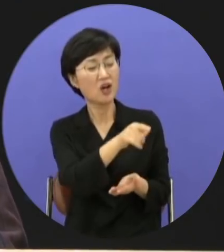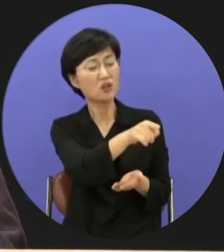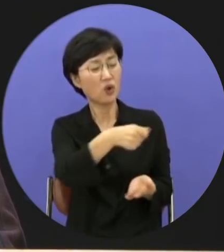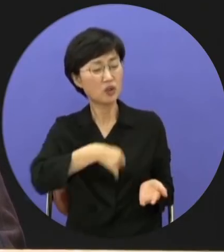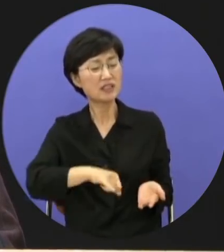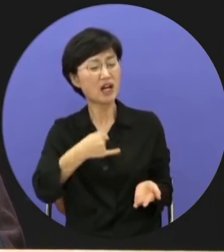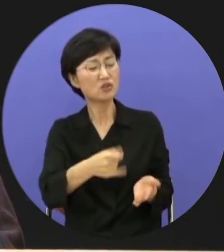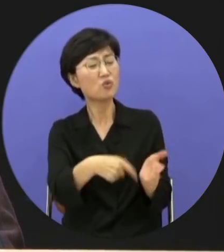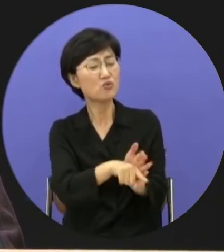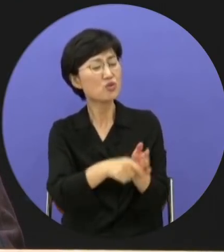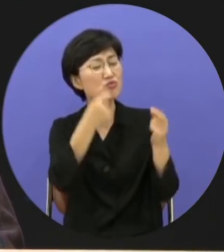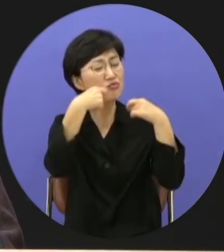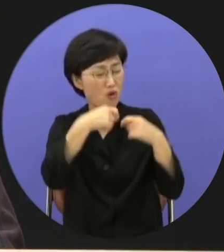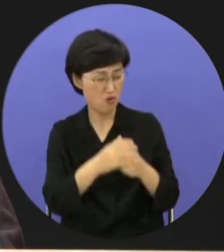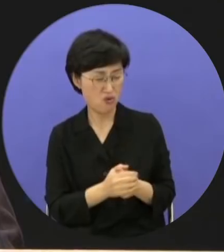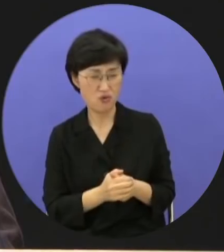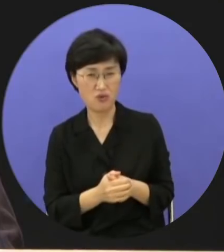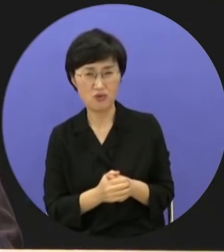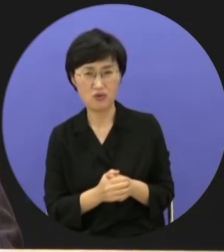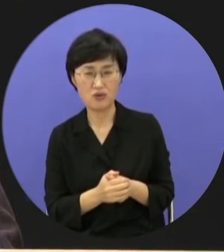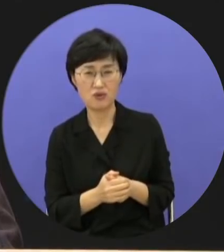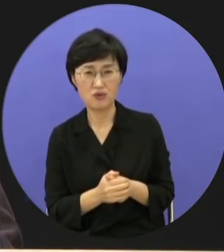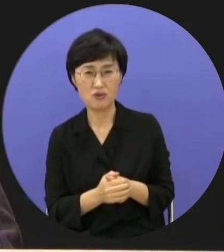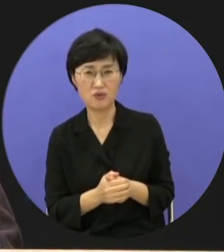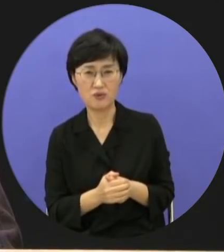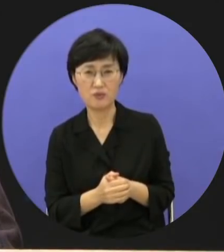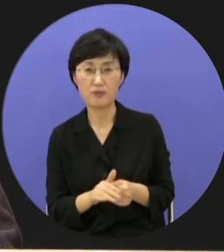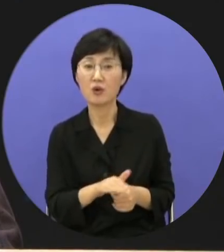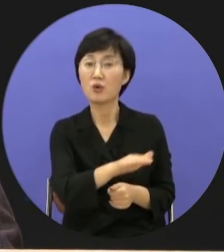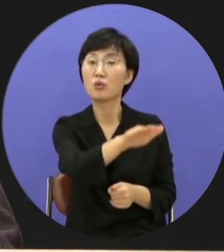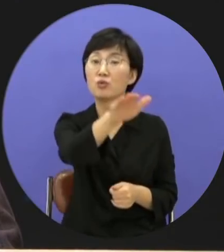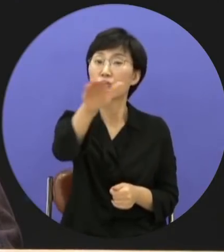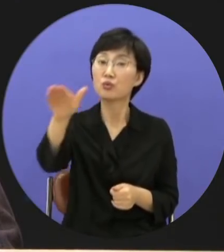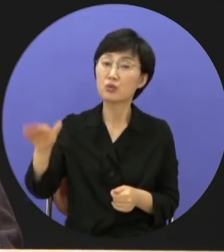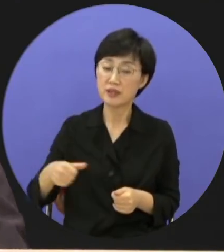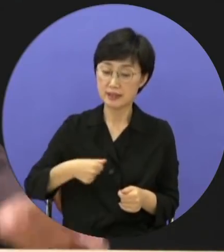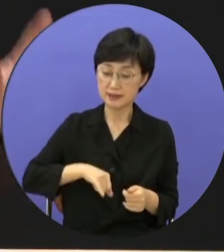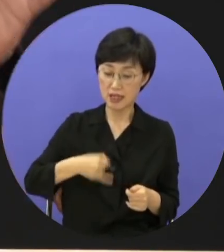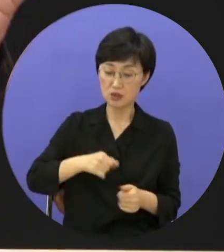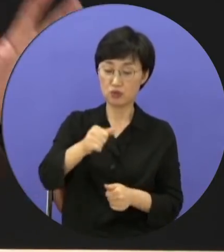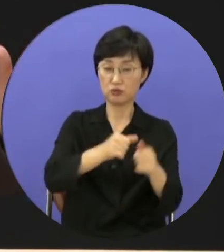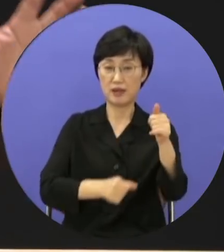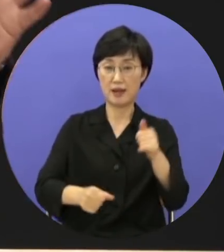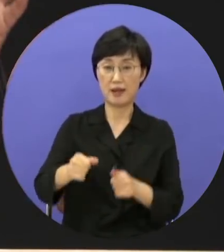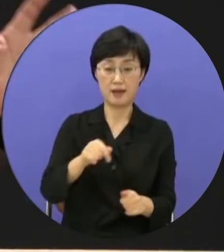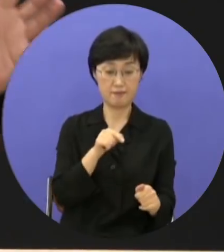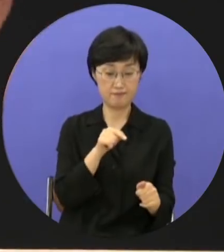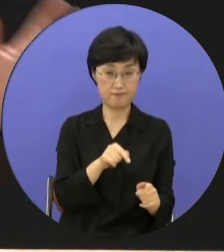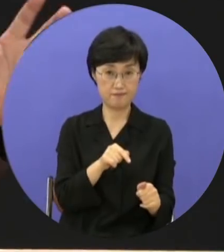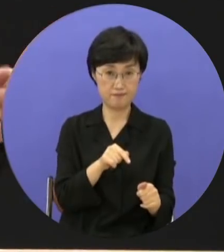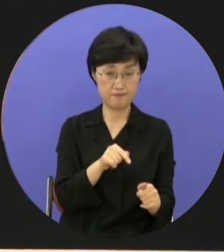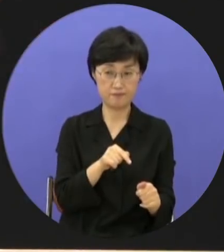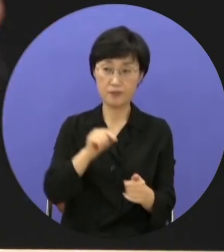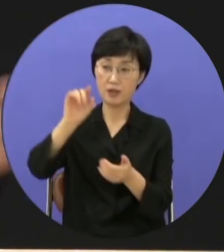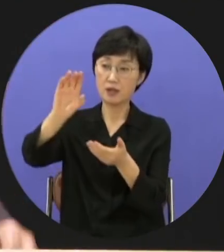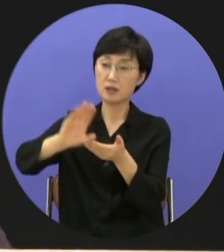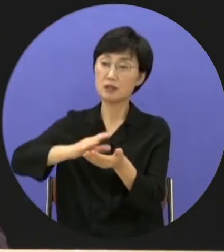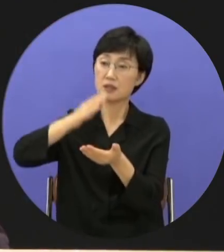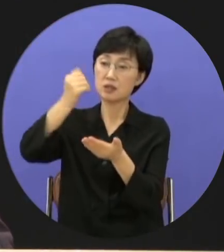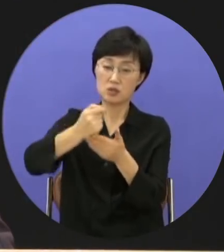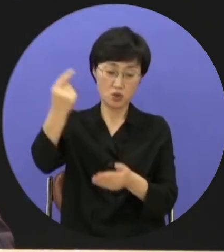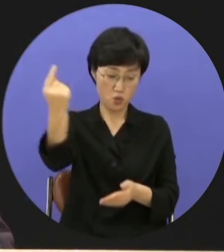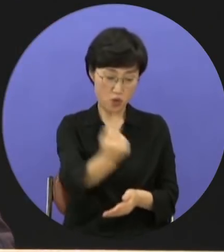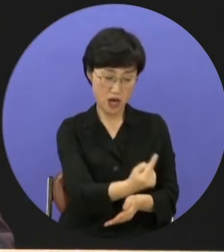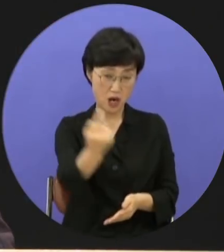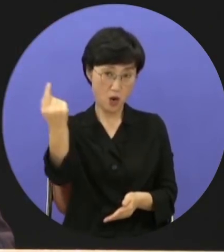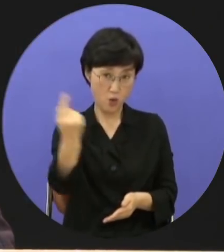them, and these were the words that he spoke to them. 우리 후대에게 항상 임하는 그리스도의 날이 필요한 거예요.